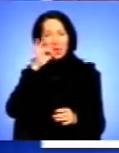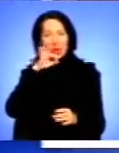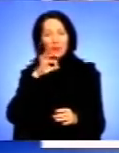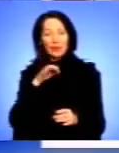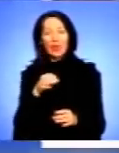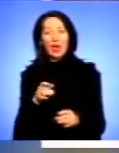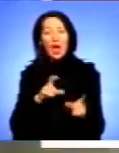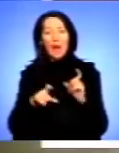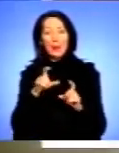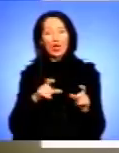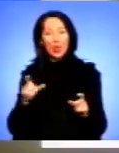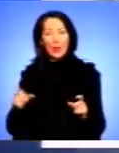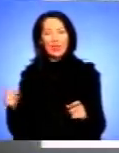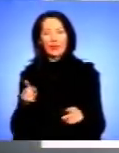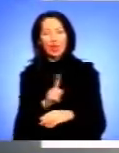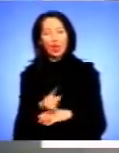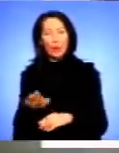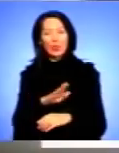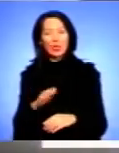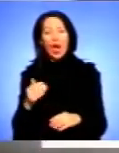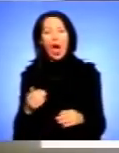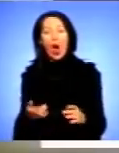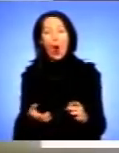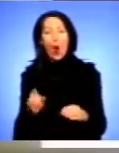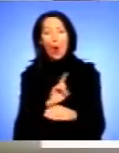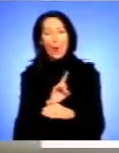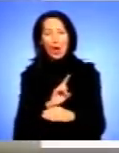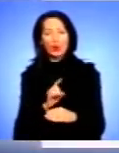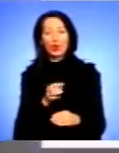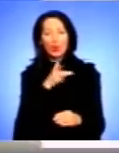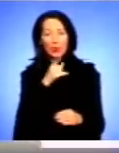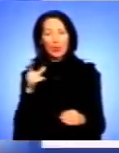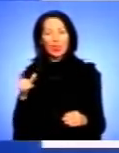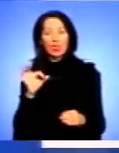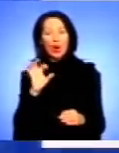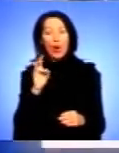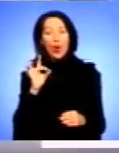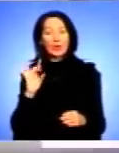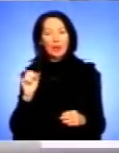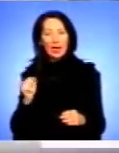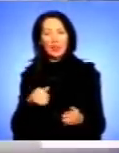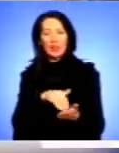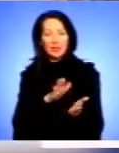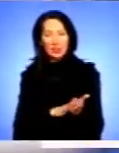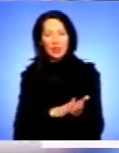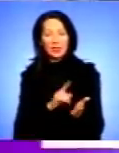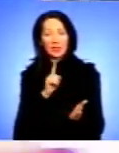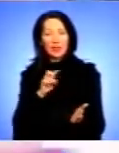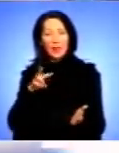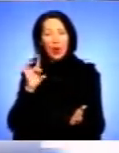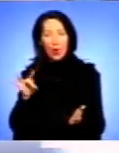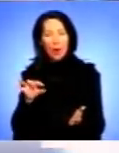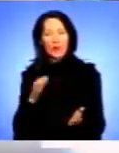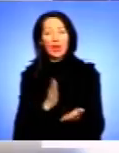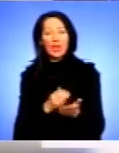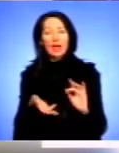Абітурієнтів Тернопільщини обманюють під час онлайн-реєстрації на ЗНО, оскільки в інтернеті з'явилися сайти, які за певну